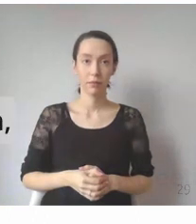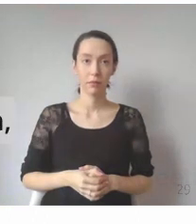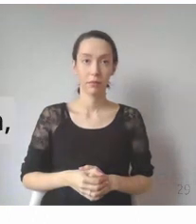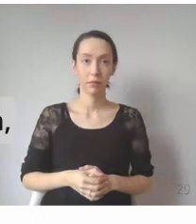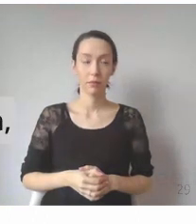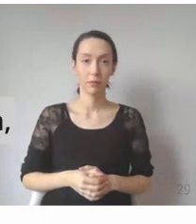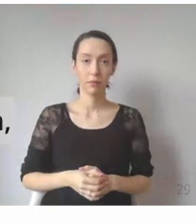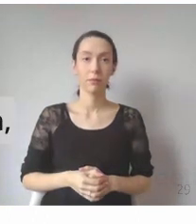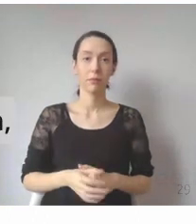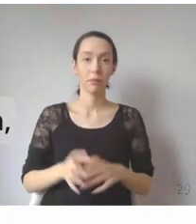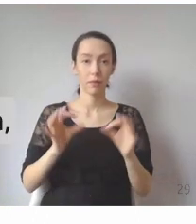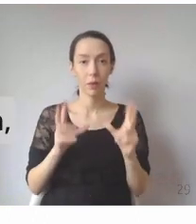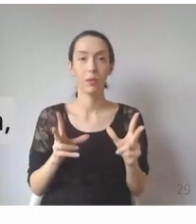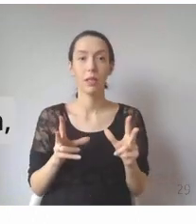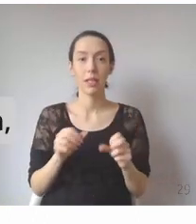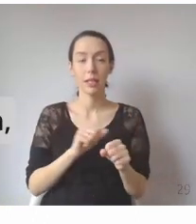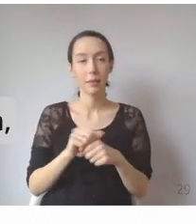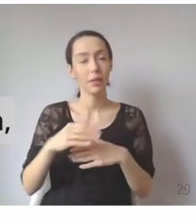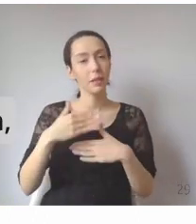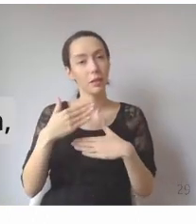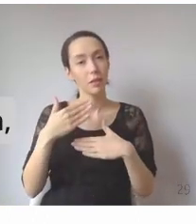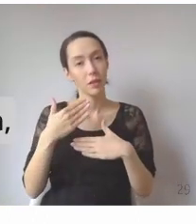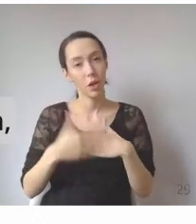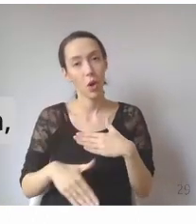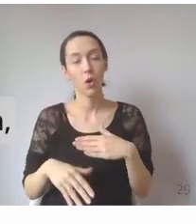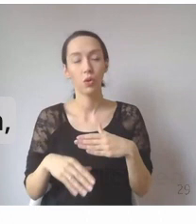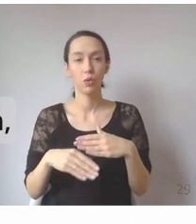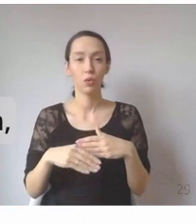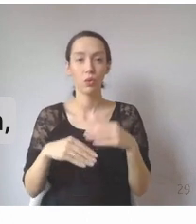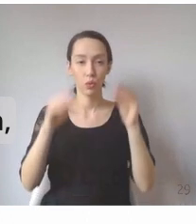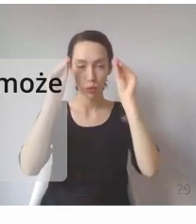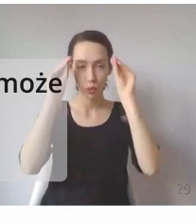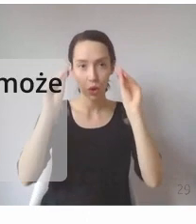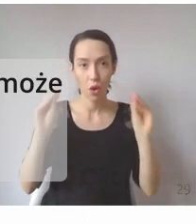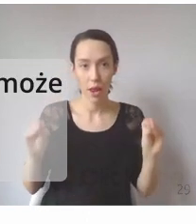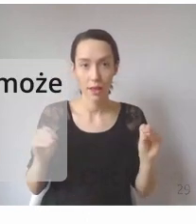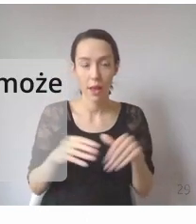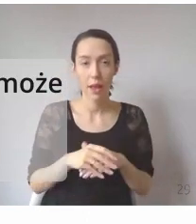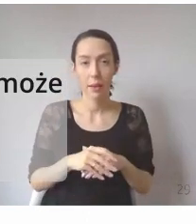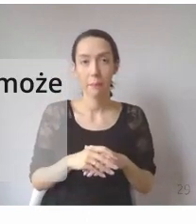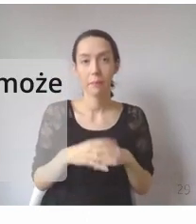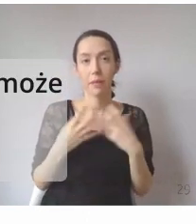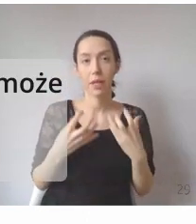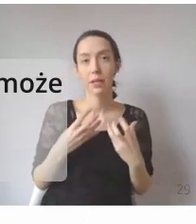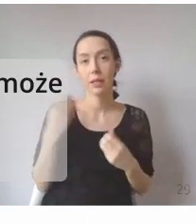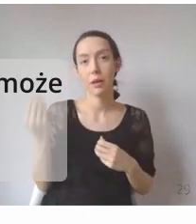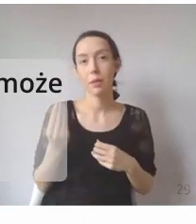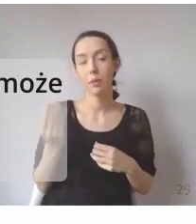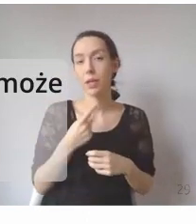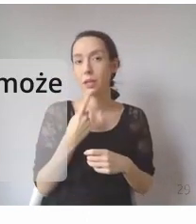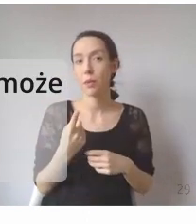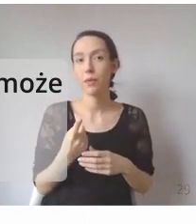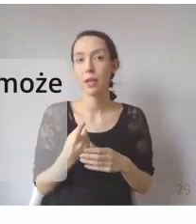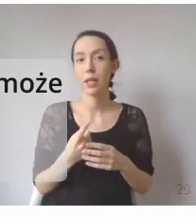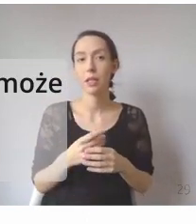I okej, słuchajcie, jesteśmy już prawie przy końcu szkolenia. Także chciałabym Wam jeszcze trochę powiedzieć na